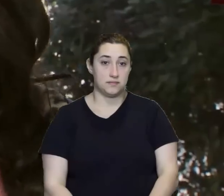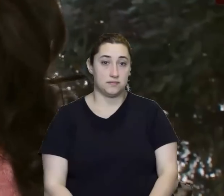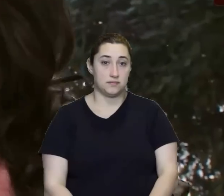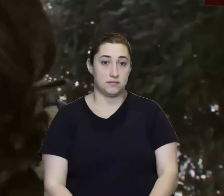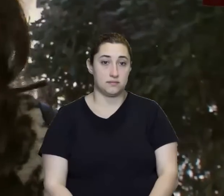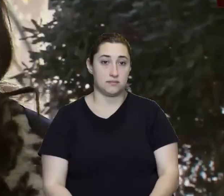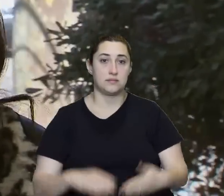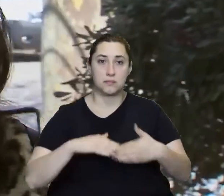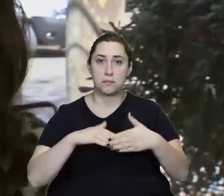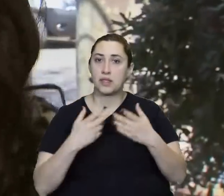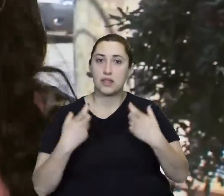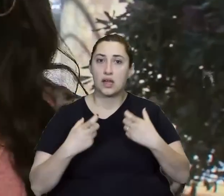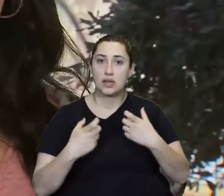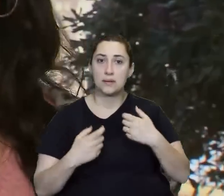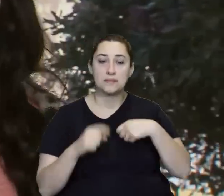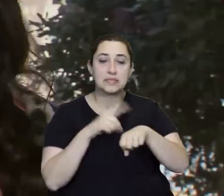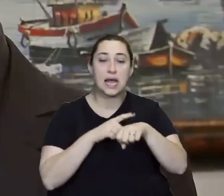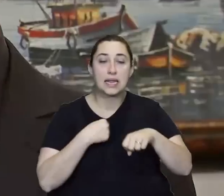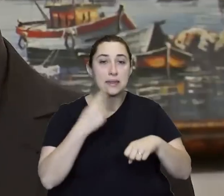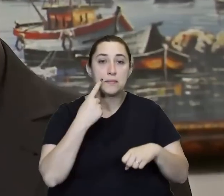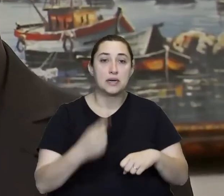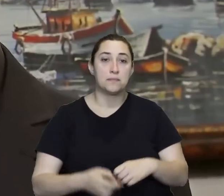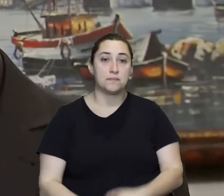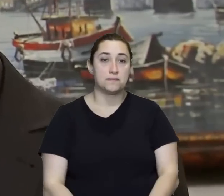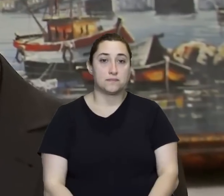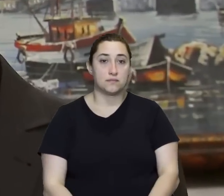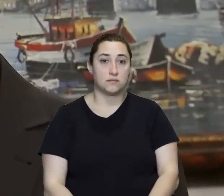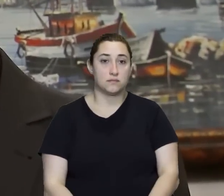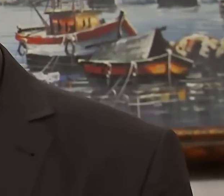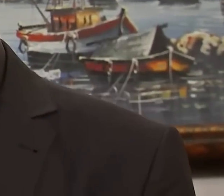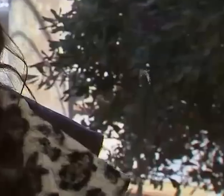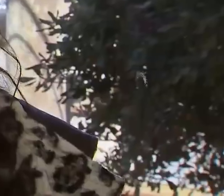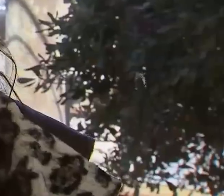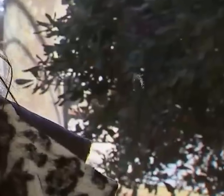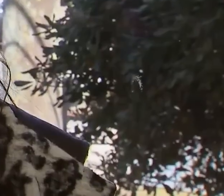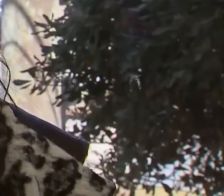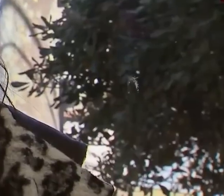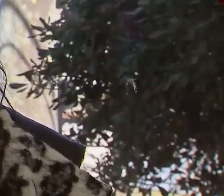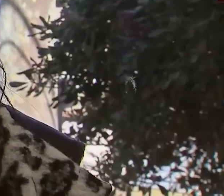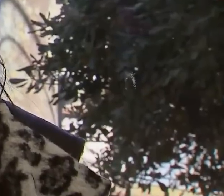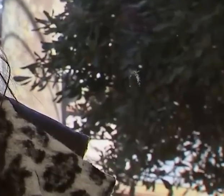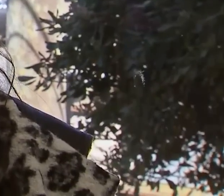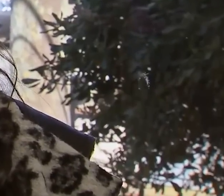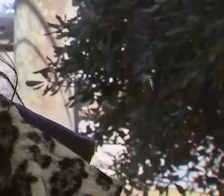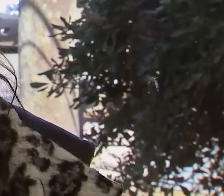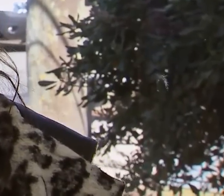gergince yutkundu. Biletler nerede? Ben bir saate bakayım. Beton bir şeyler anlatır gibi bakarken Mehtap hemen anlıyor.